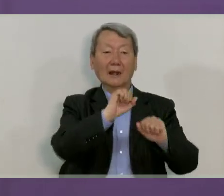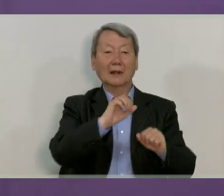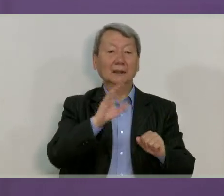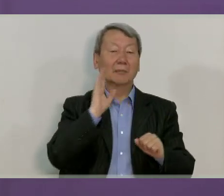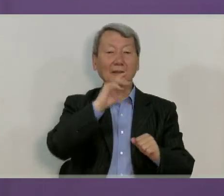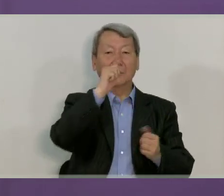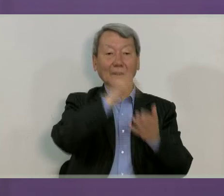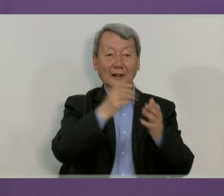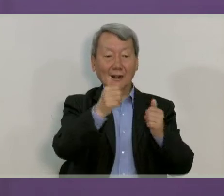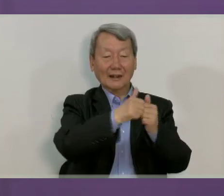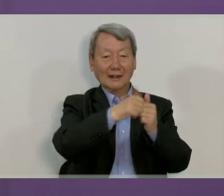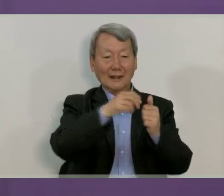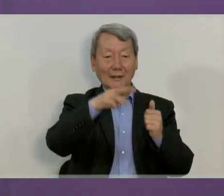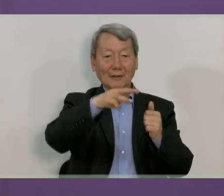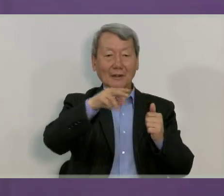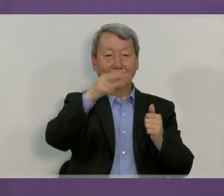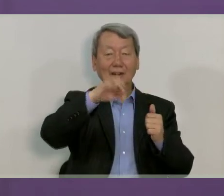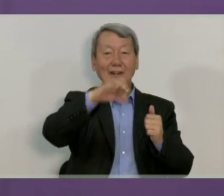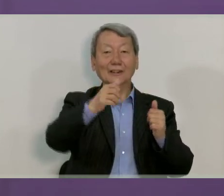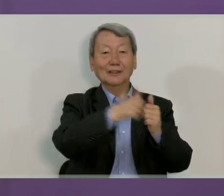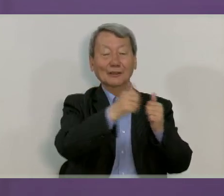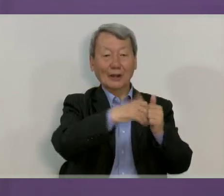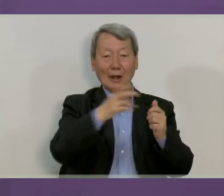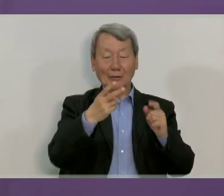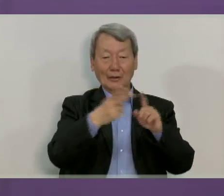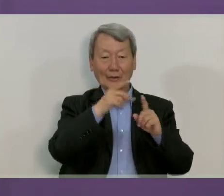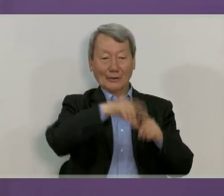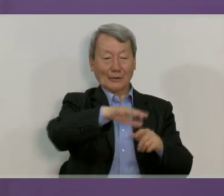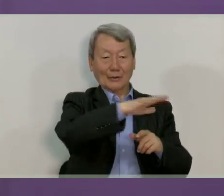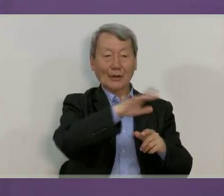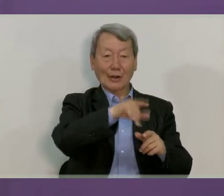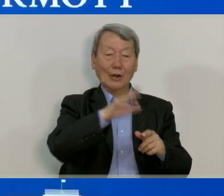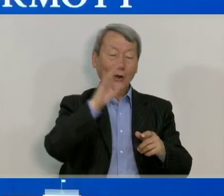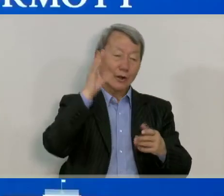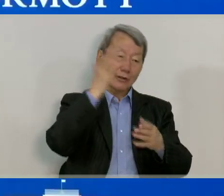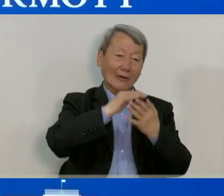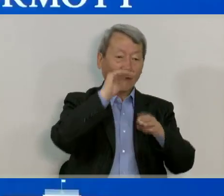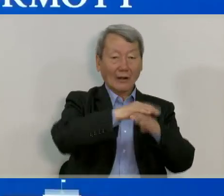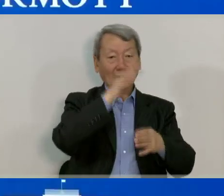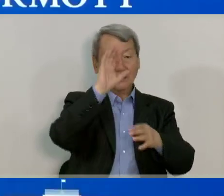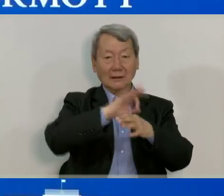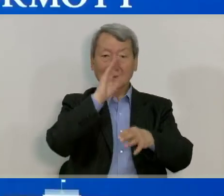детства. Закрыт ли клинический родильный дом данного центра?